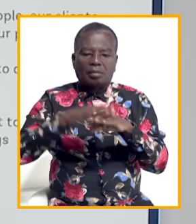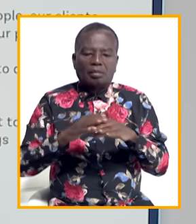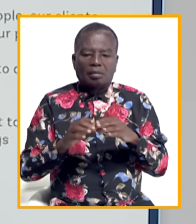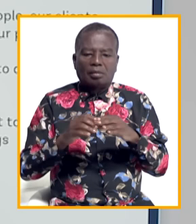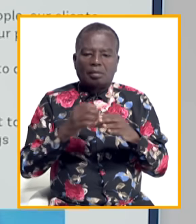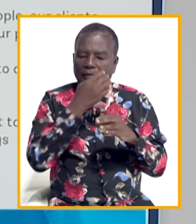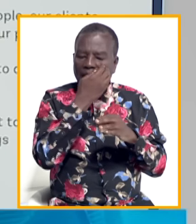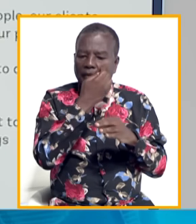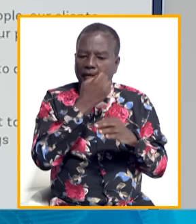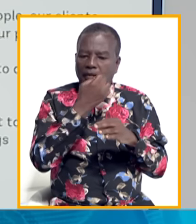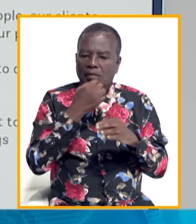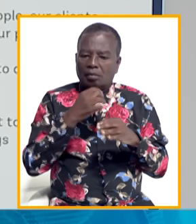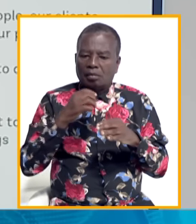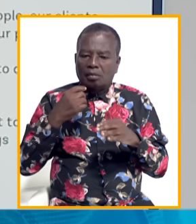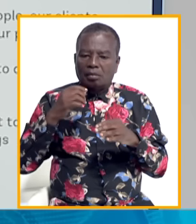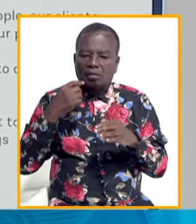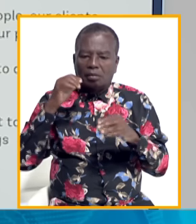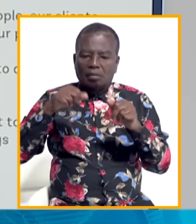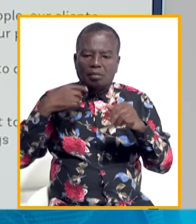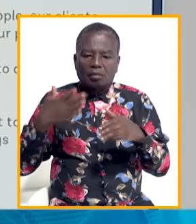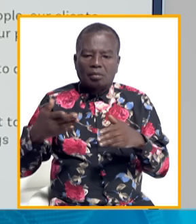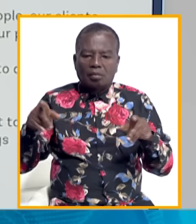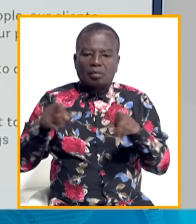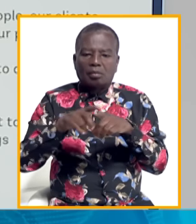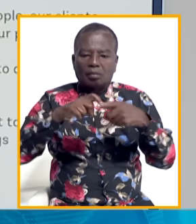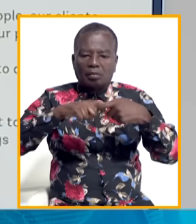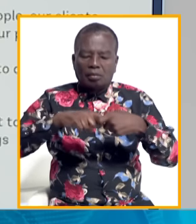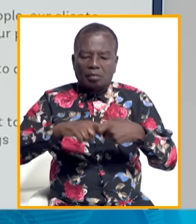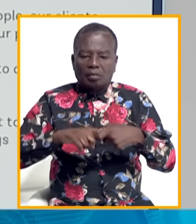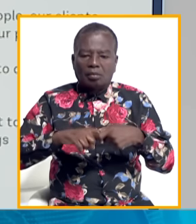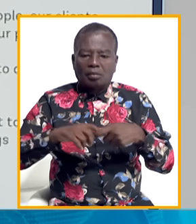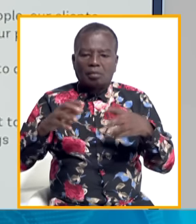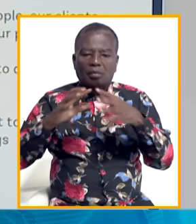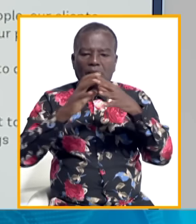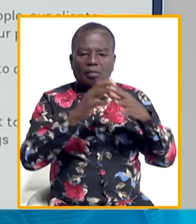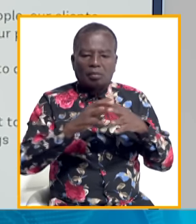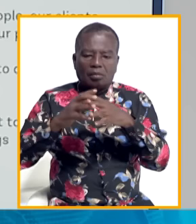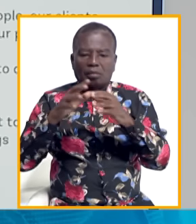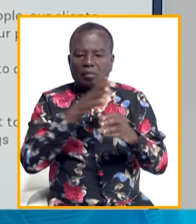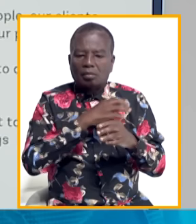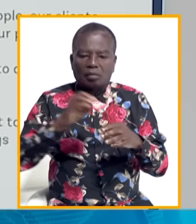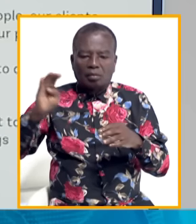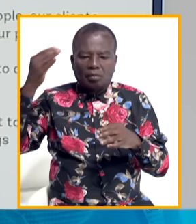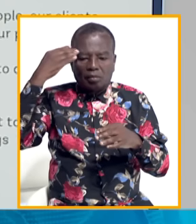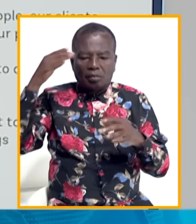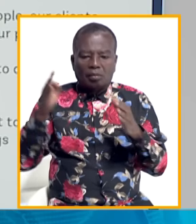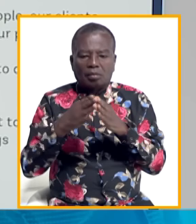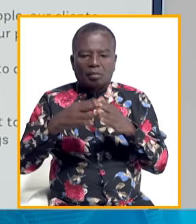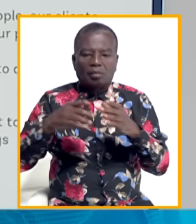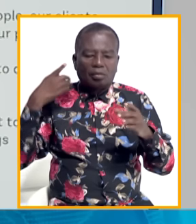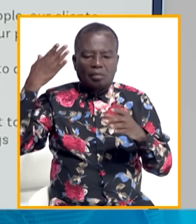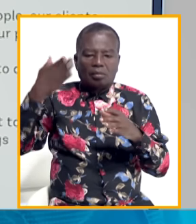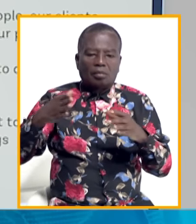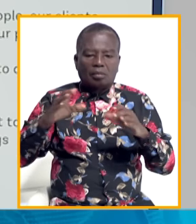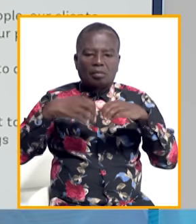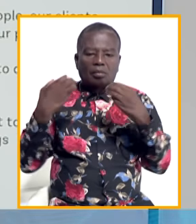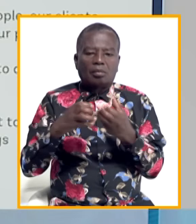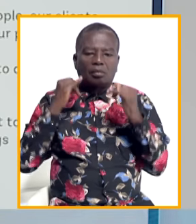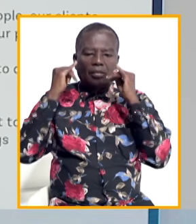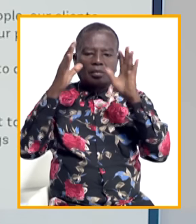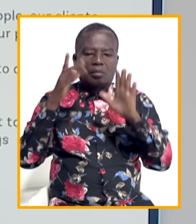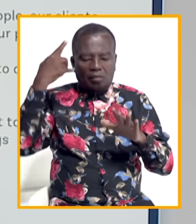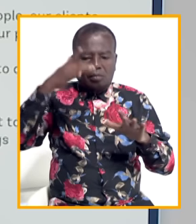complémentaire. L'activité aura également lieu du côté de New York et dans l'après-midi, le ministre Adama Camara rencontrera les communautés ivoiriennes afin